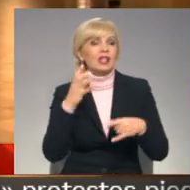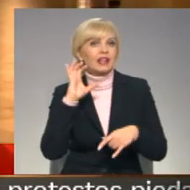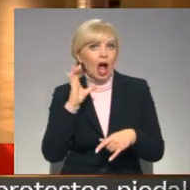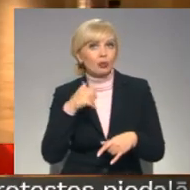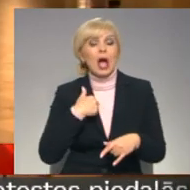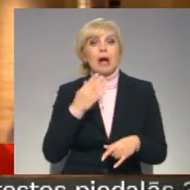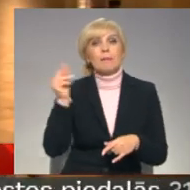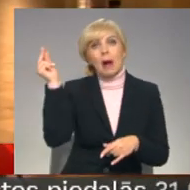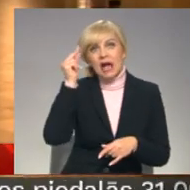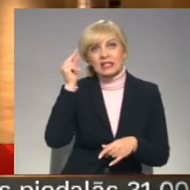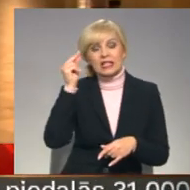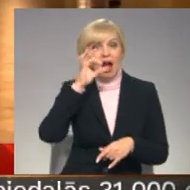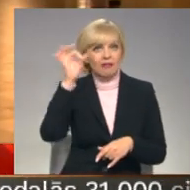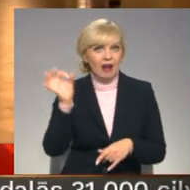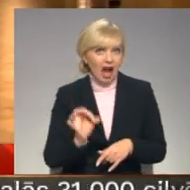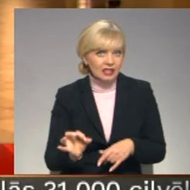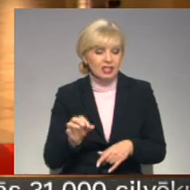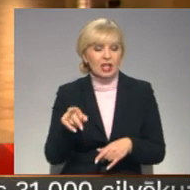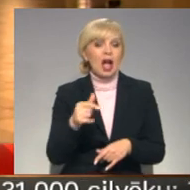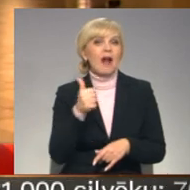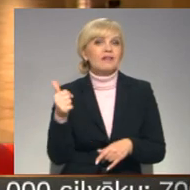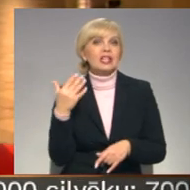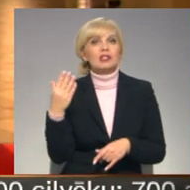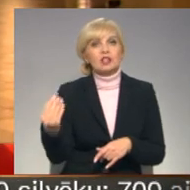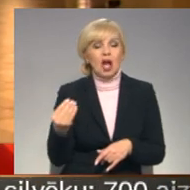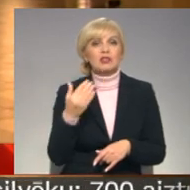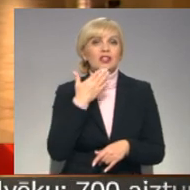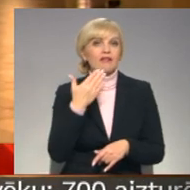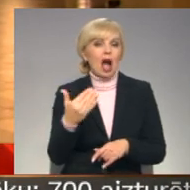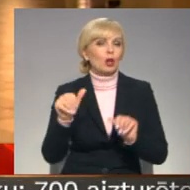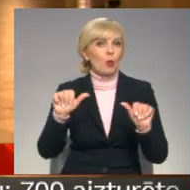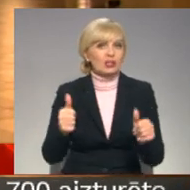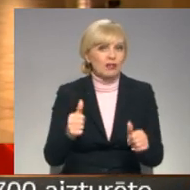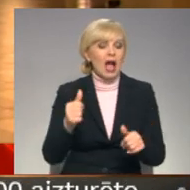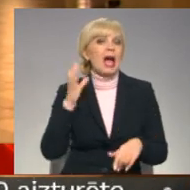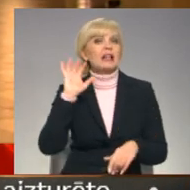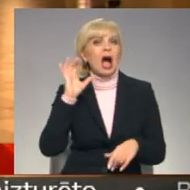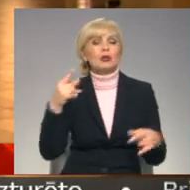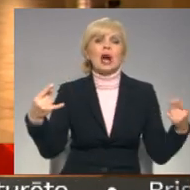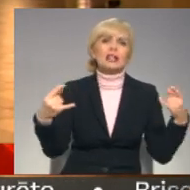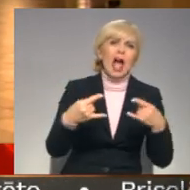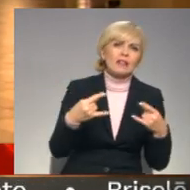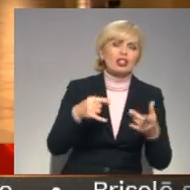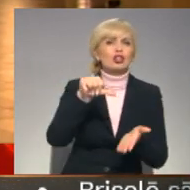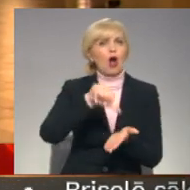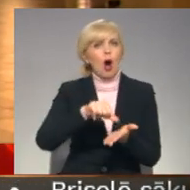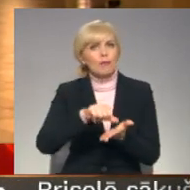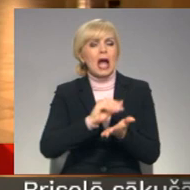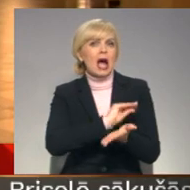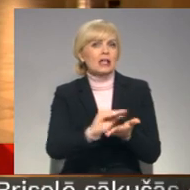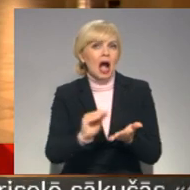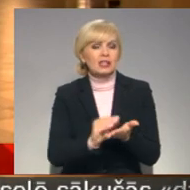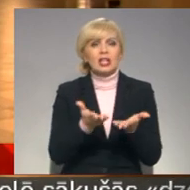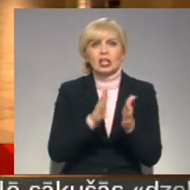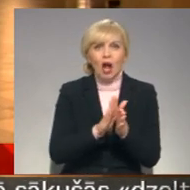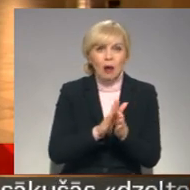Piemēram, kad es mācījos Vācijā, Lejassaksijā, viņiem ir savs valodas paveids, un tajā ir rādio, TV šovi. Tiek rakstītas grāmatas, un bērniem tajā